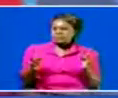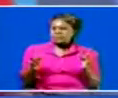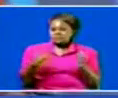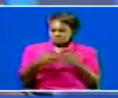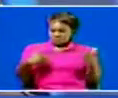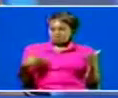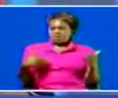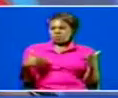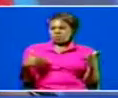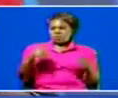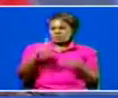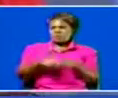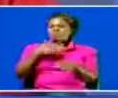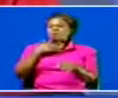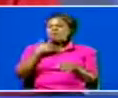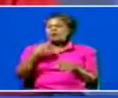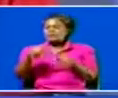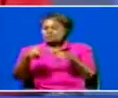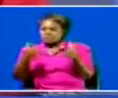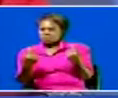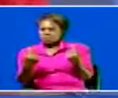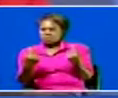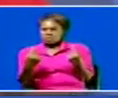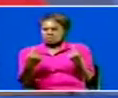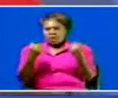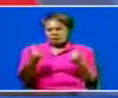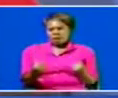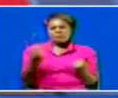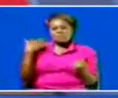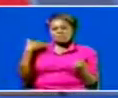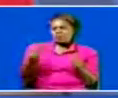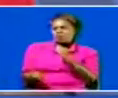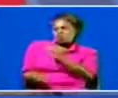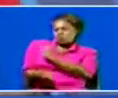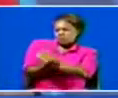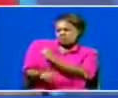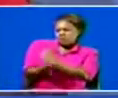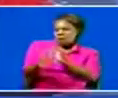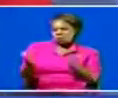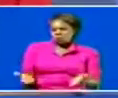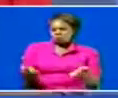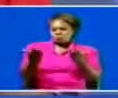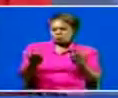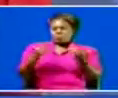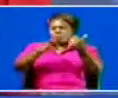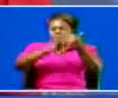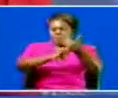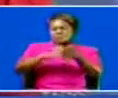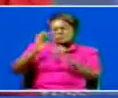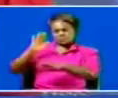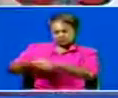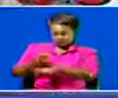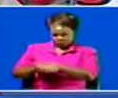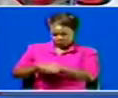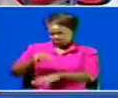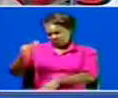akienda kule, hata kirudi hivi ataka kusema una ni ngumu, manake alipewa ule ujasiri wa kuimarisha ile ndoa yake. Vyema. Tuje kwenye